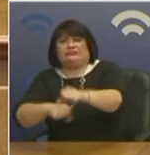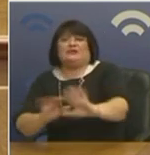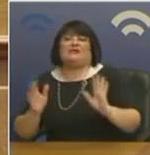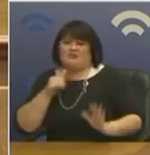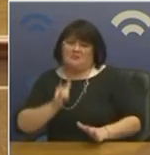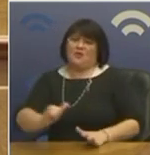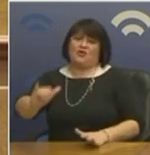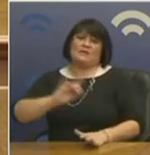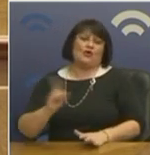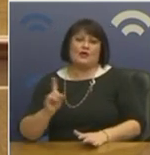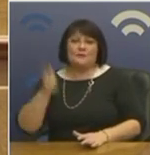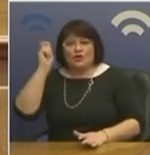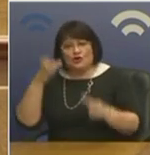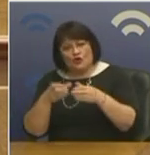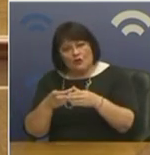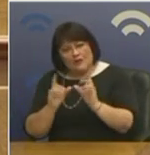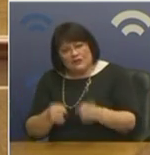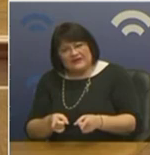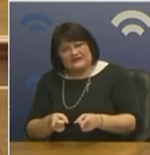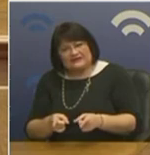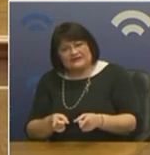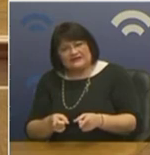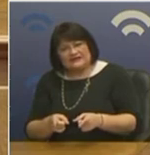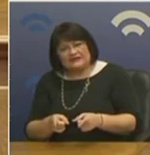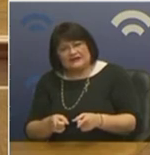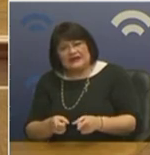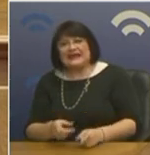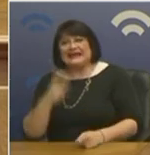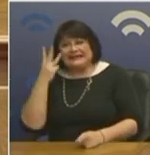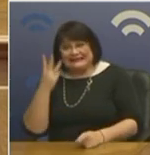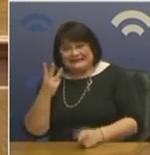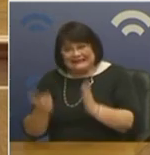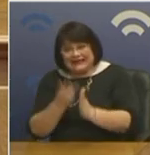κομματοκρατία. Το κόμμα ορίζει βουλευτές. 3 τετραετίες